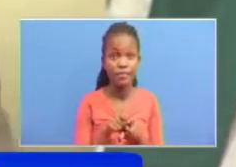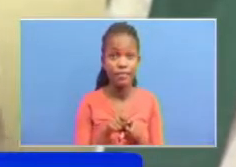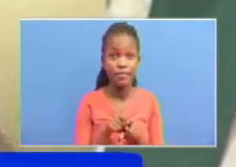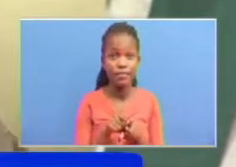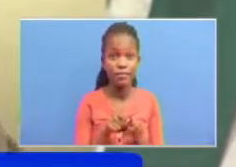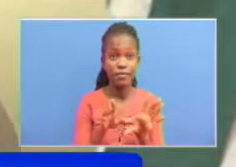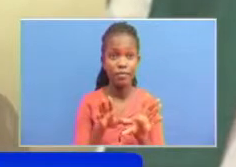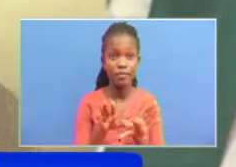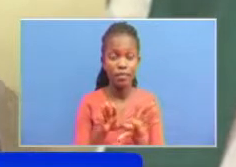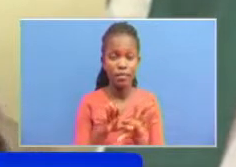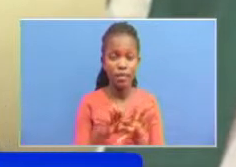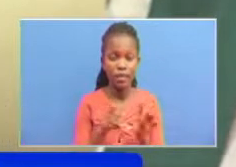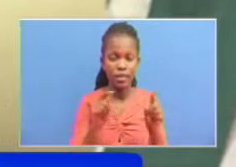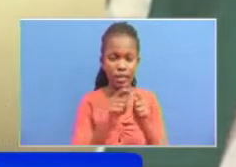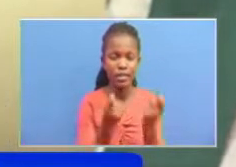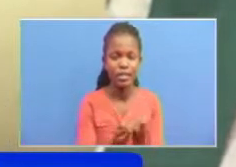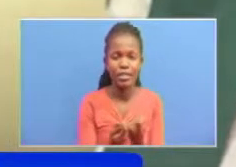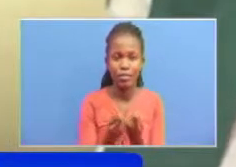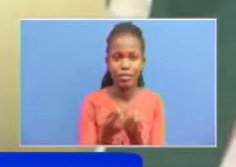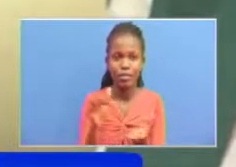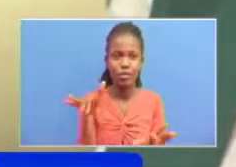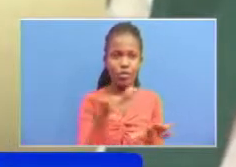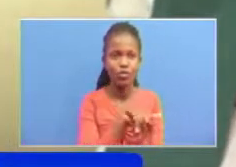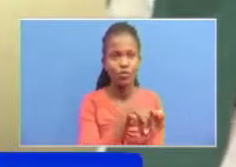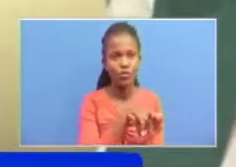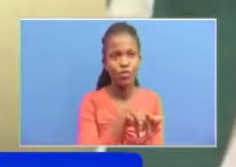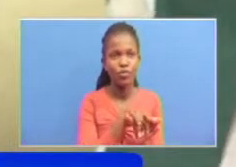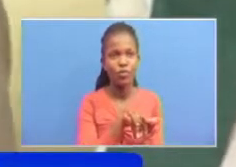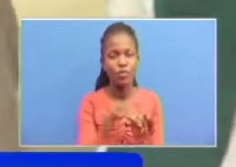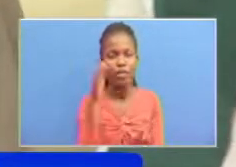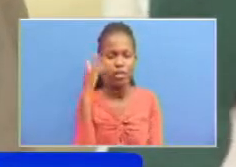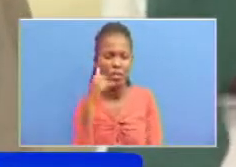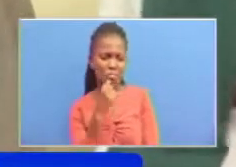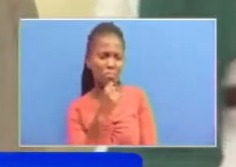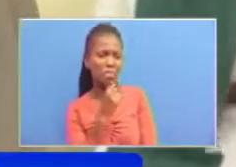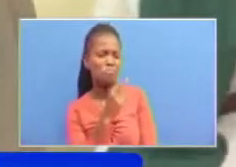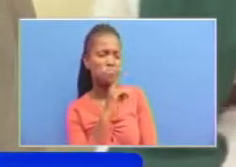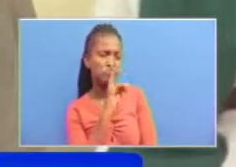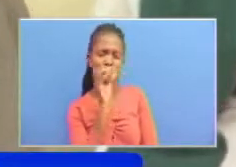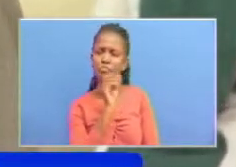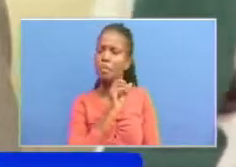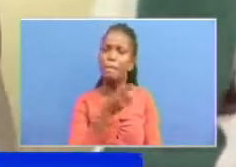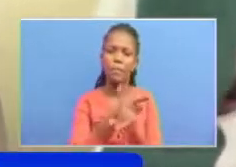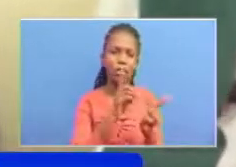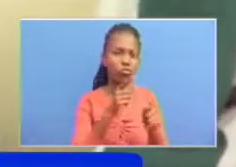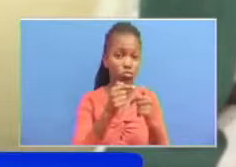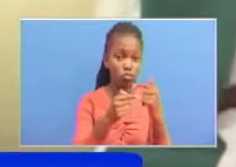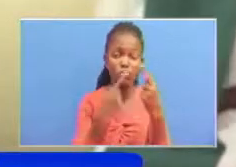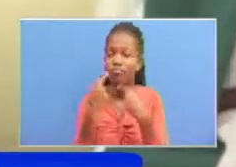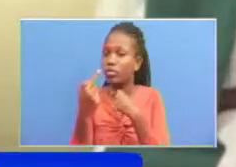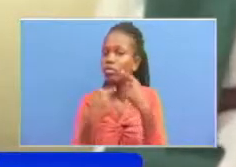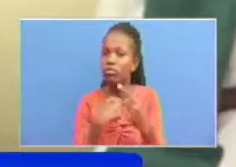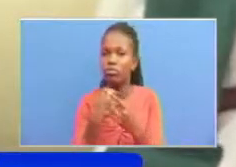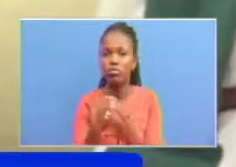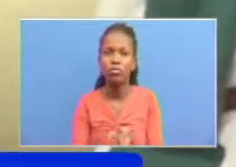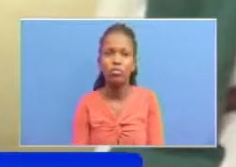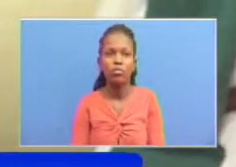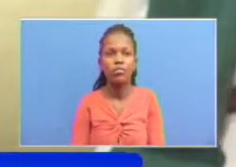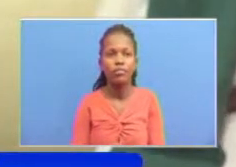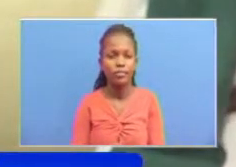join the kubweka team. Because hatuwezi kunyamaza, tutabweka.